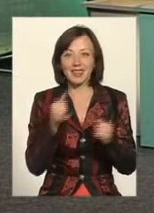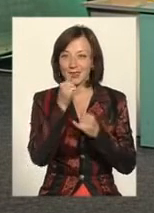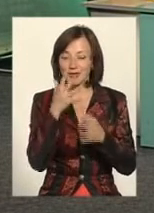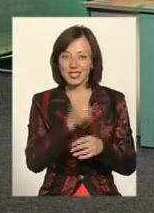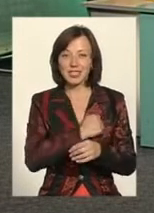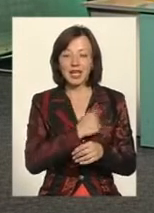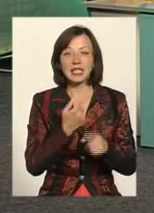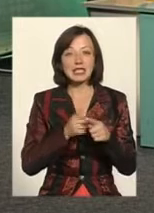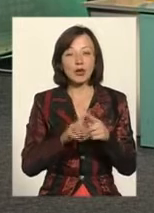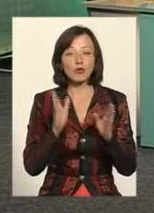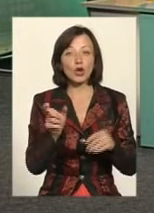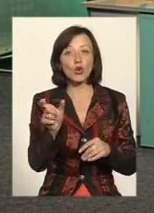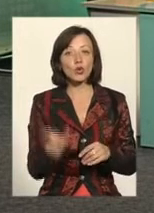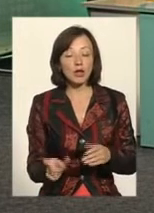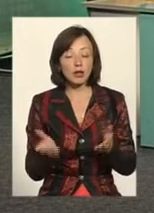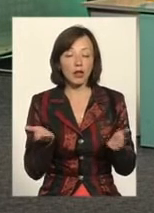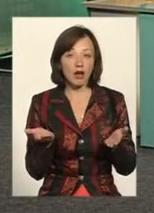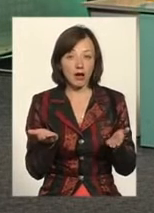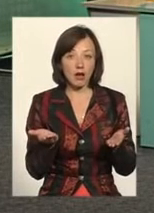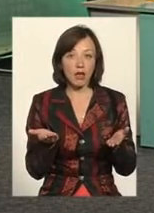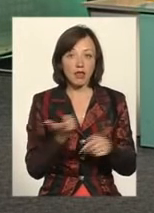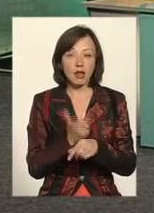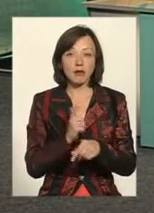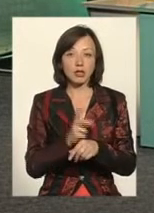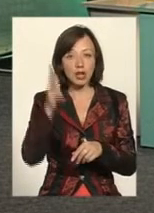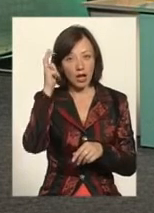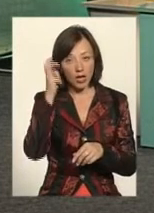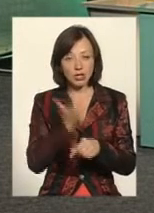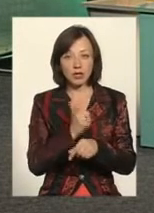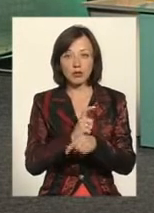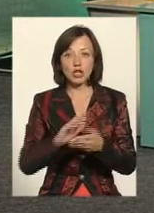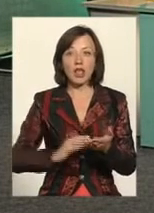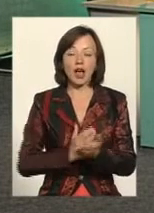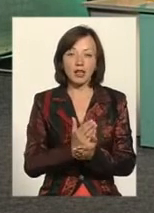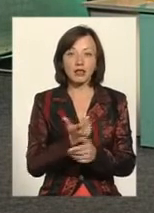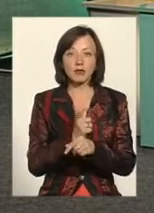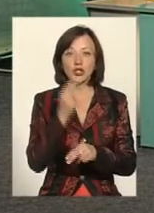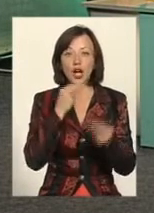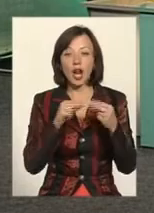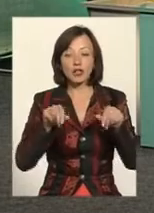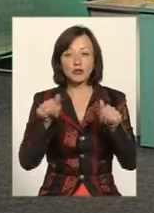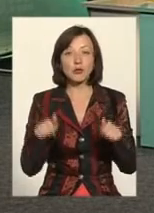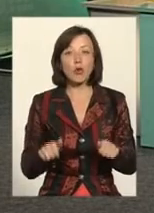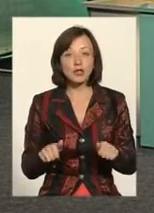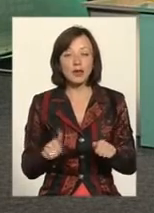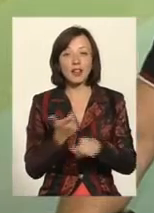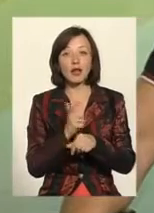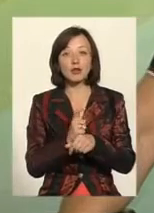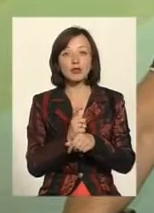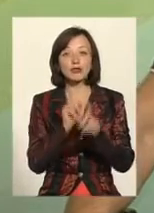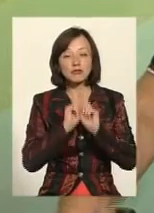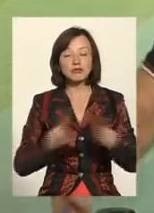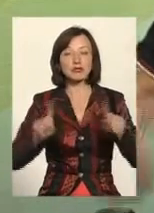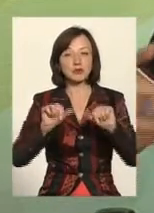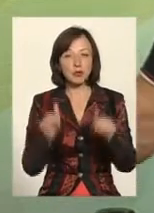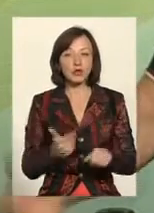а я вам скажу, це буде людина, яка найбільше гречки, найбільш якісної, в найбільш кращий спосіб, найбільш вишуканий